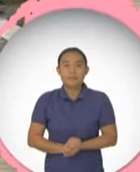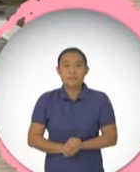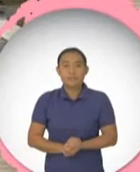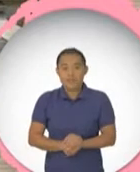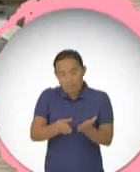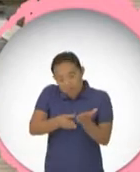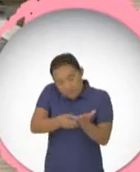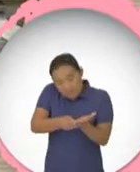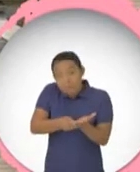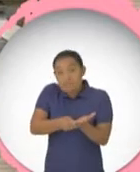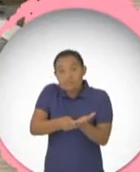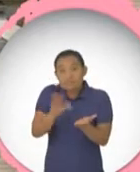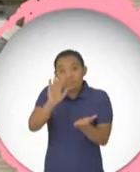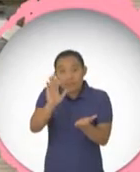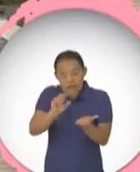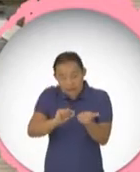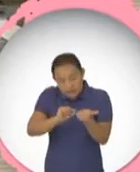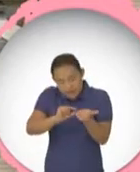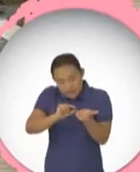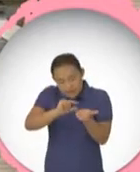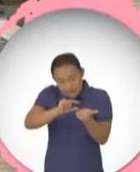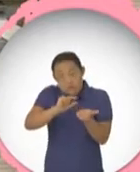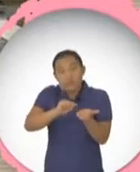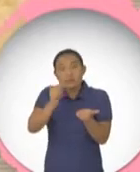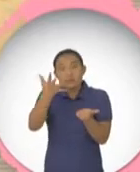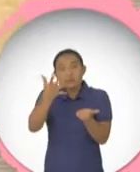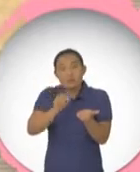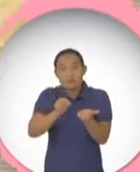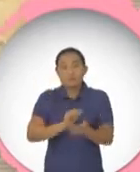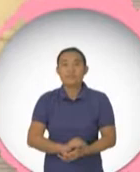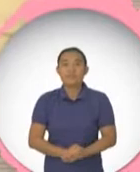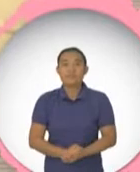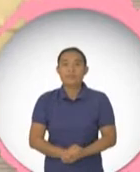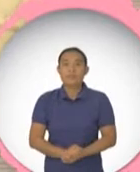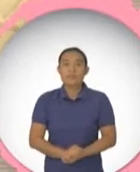ติดกันเดี๋ยวมันจะไม่แตกชั้นออกมานะคะนะคะเอามือลูบ